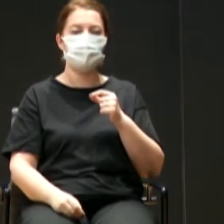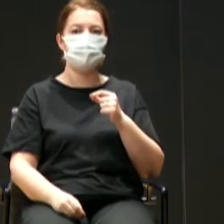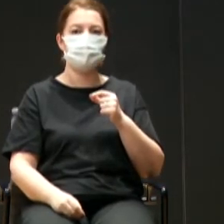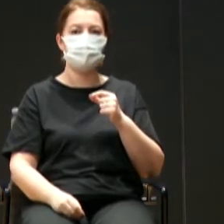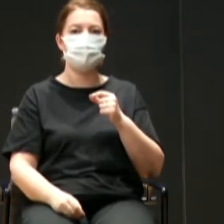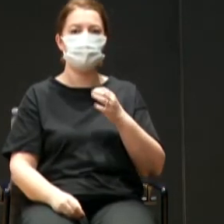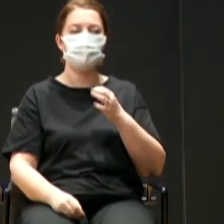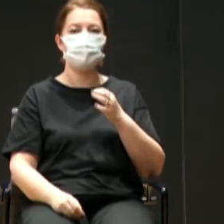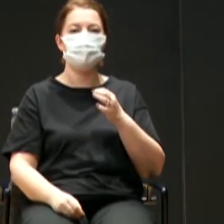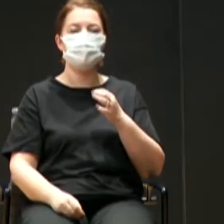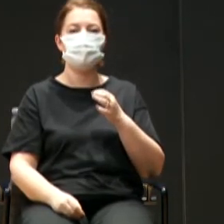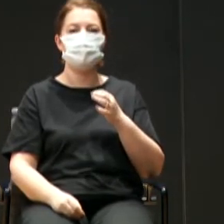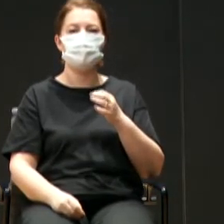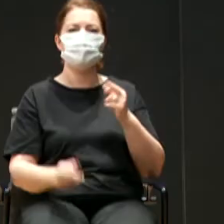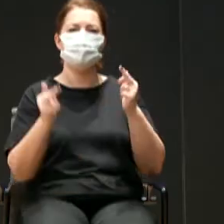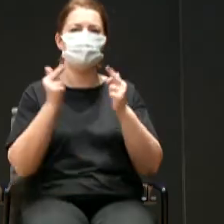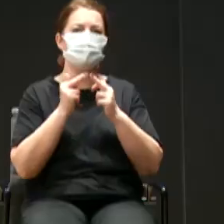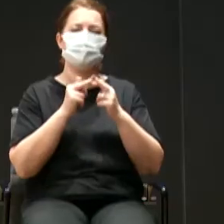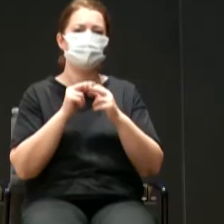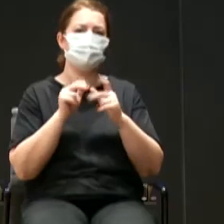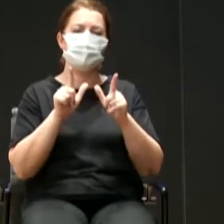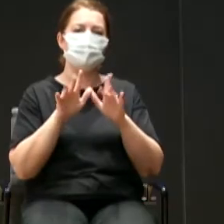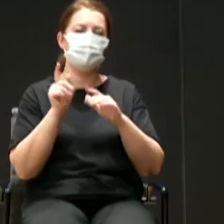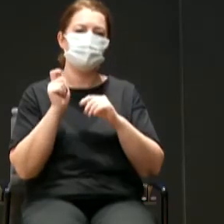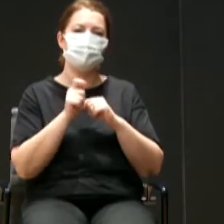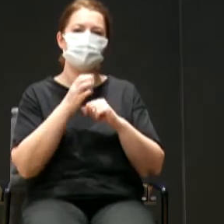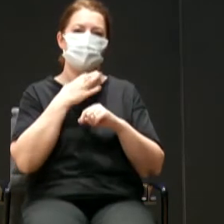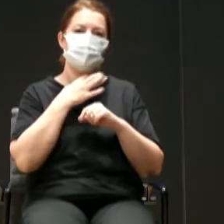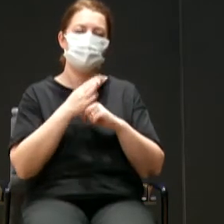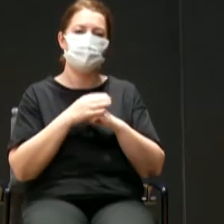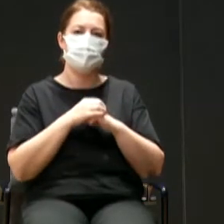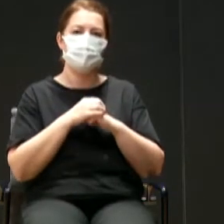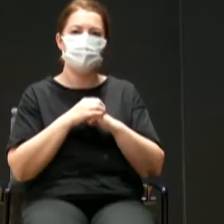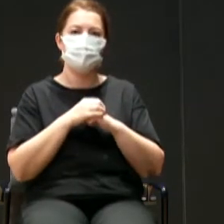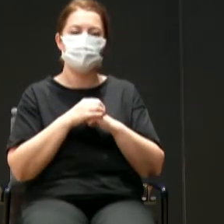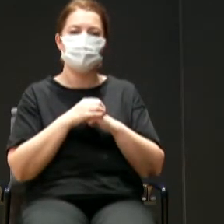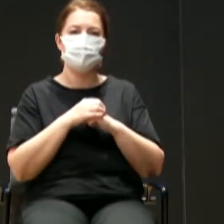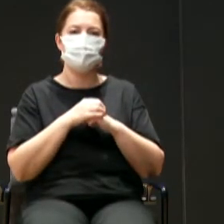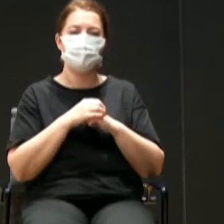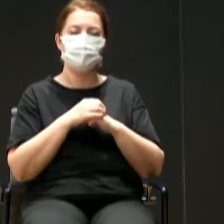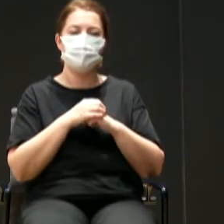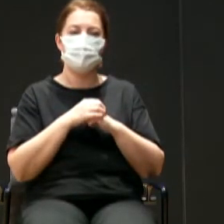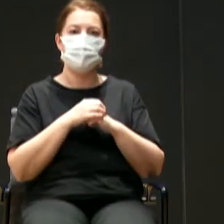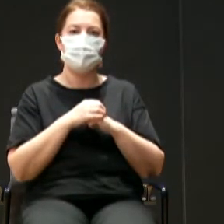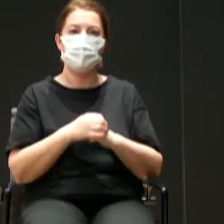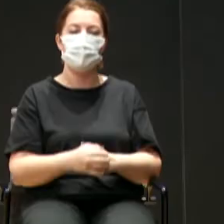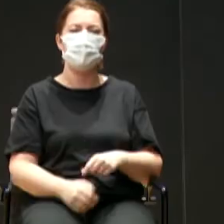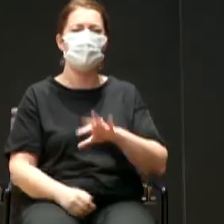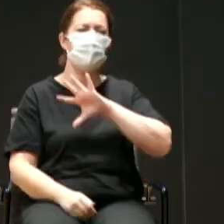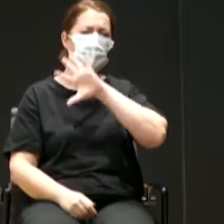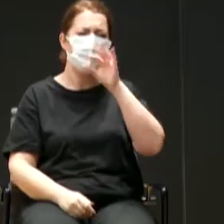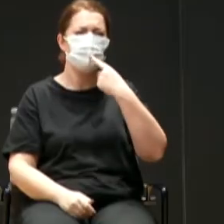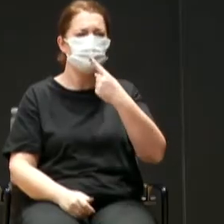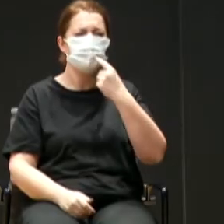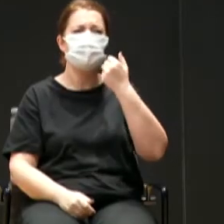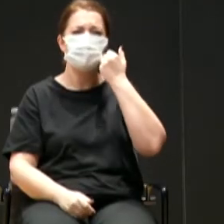Bey, sizinkilerin lütfen. Tüm arkadaşlar, sizin lütfen. Söyledikleriniz lütfen arkadaşlar. Sizin söyledikleriniz iftira. Neşet Bu kadar Bey. Yalan Sayın